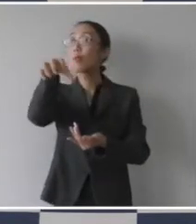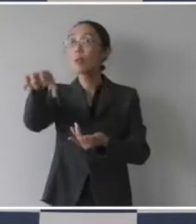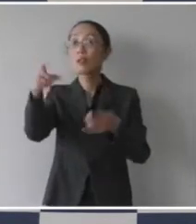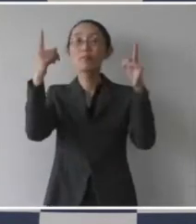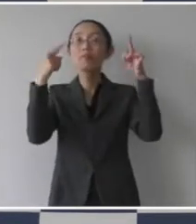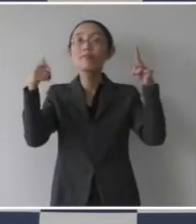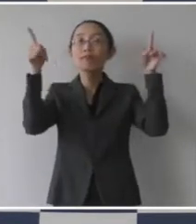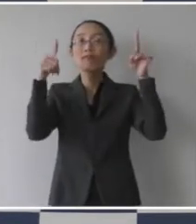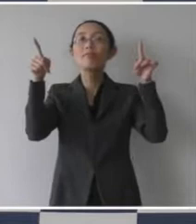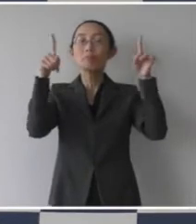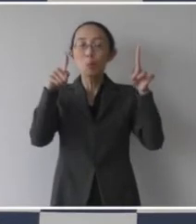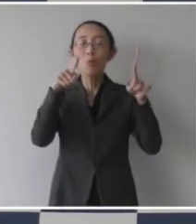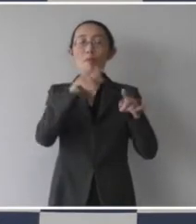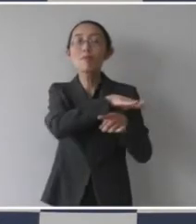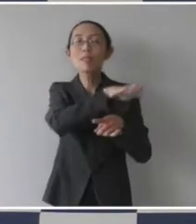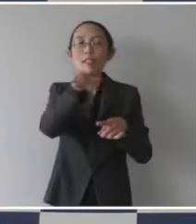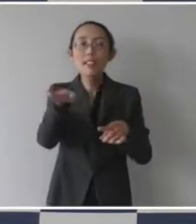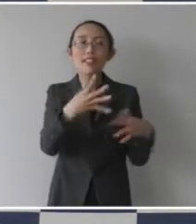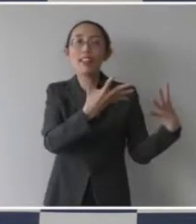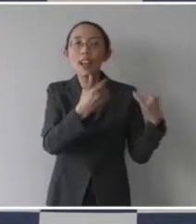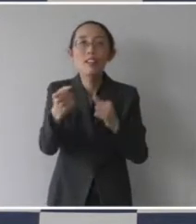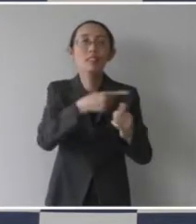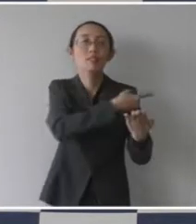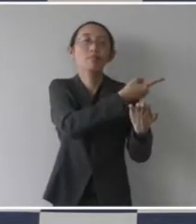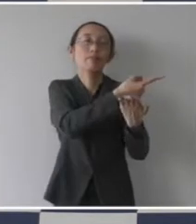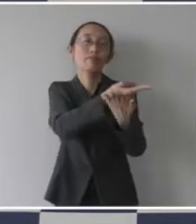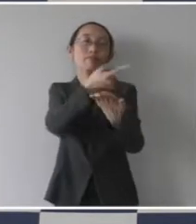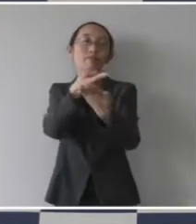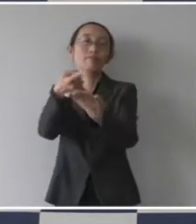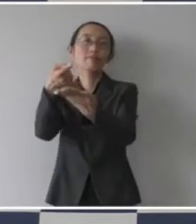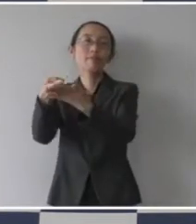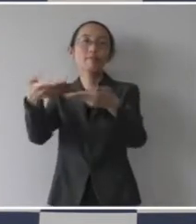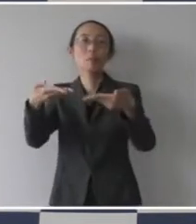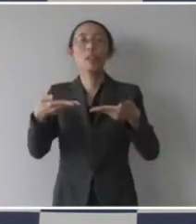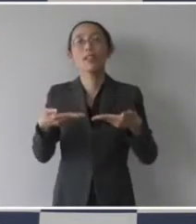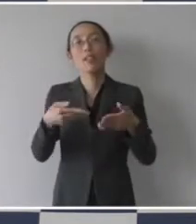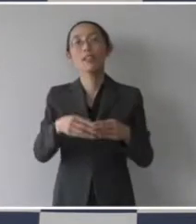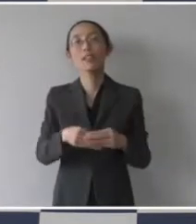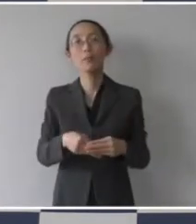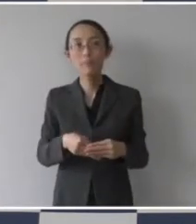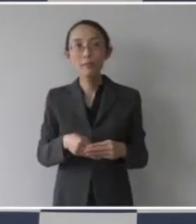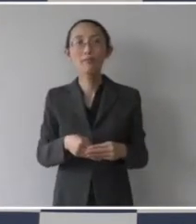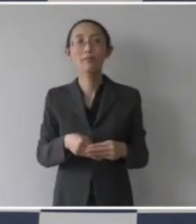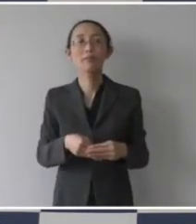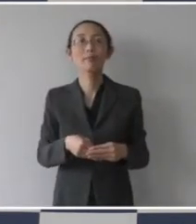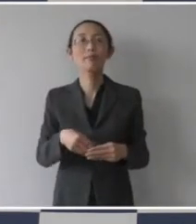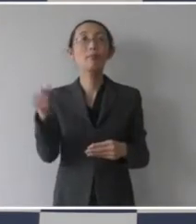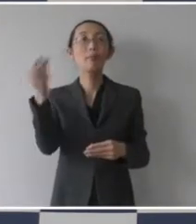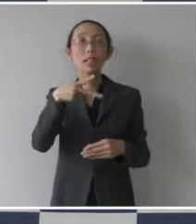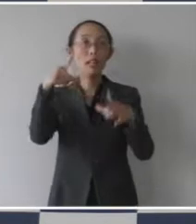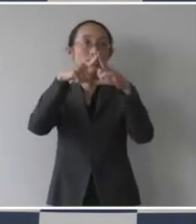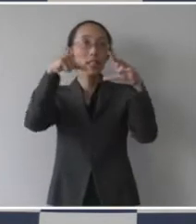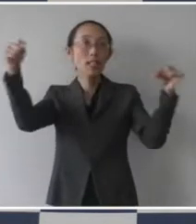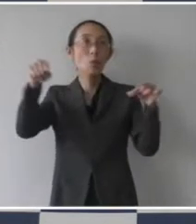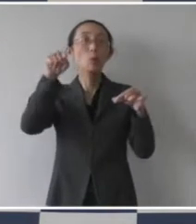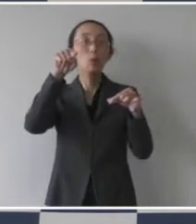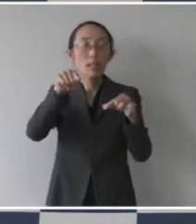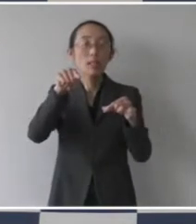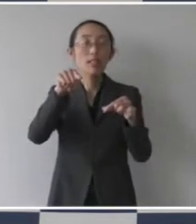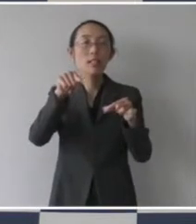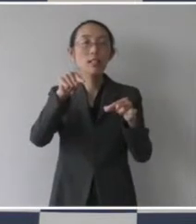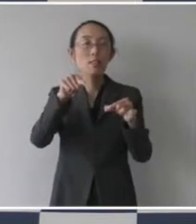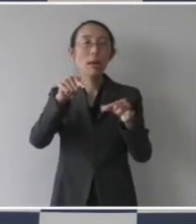にも、かなりの皆さんがお出かけをいただきましたので、それから全国的なこう移動もあったということで、